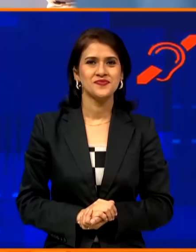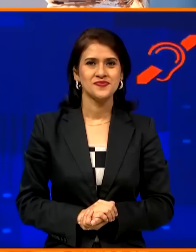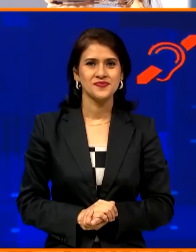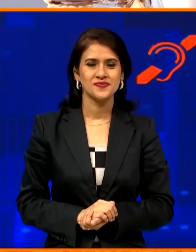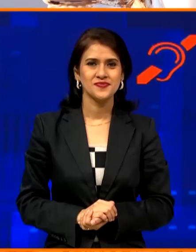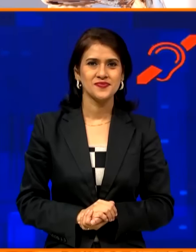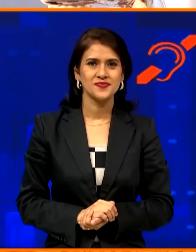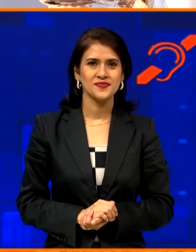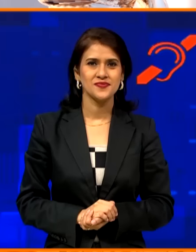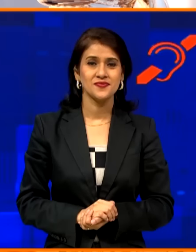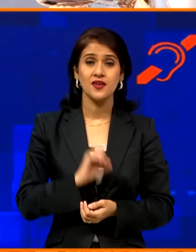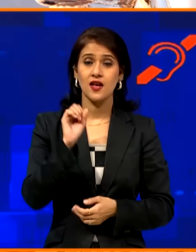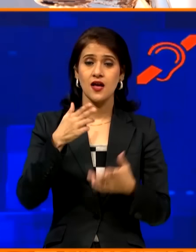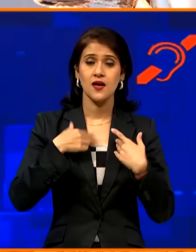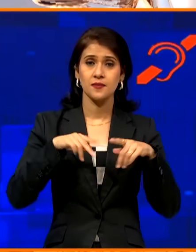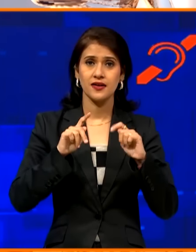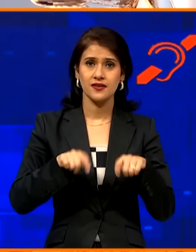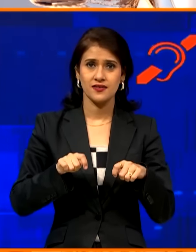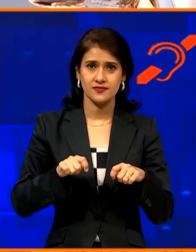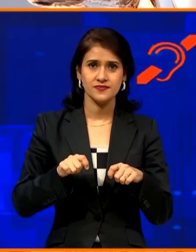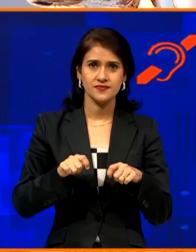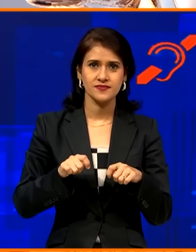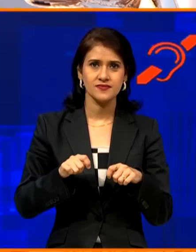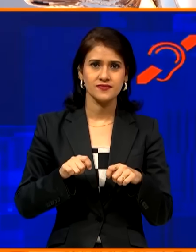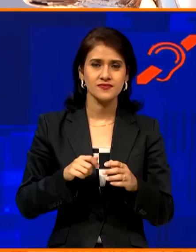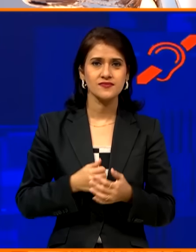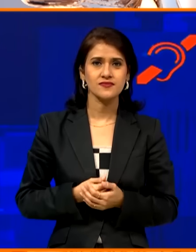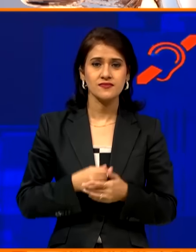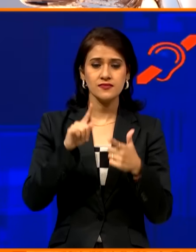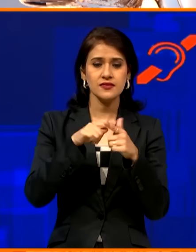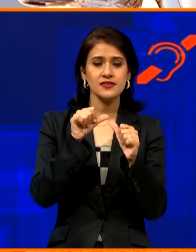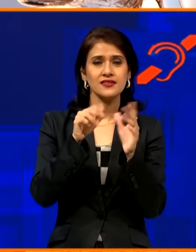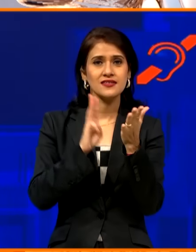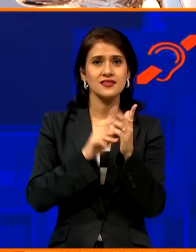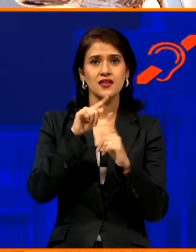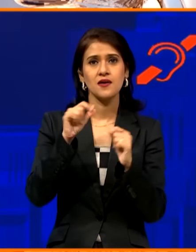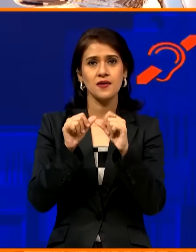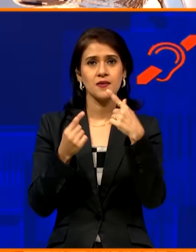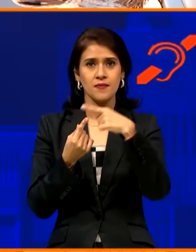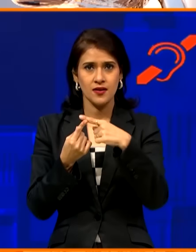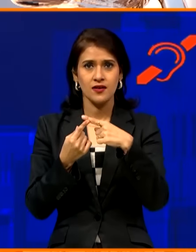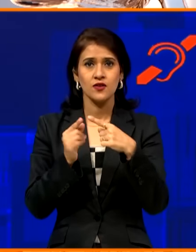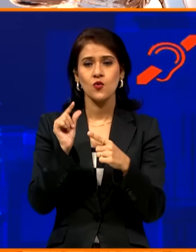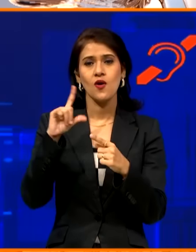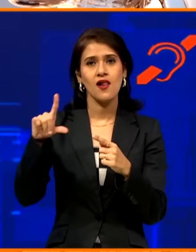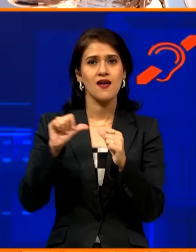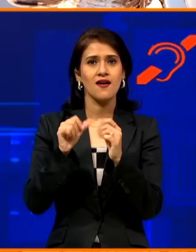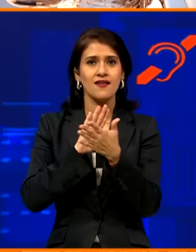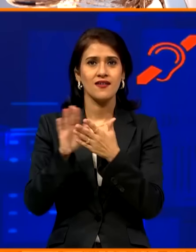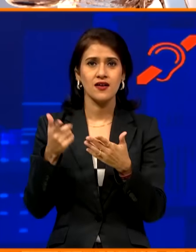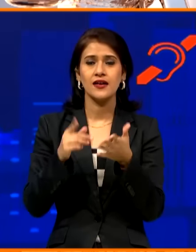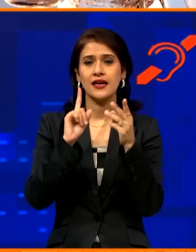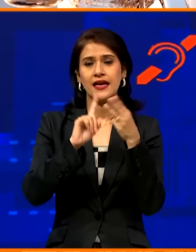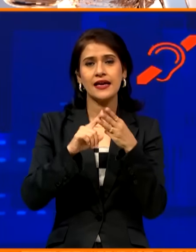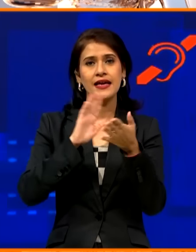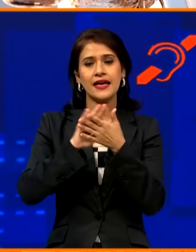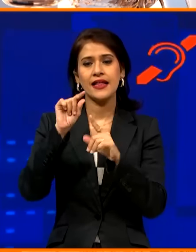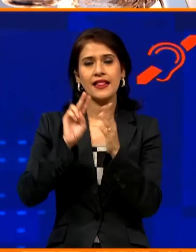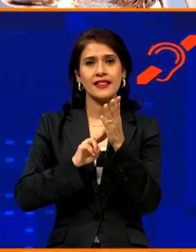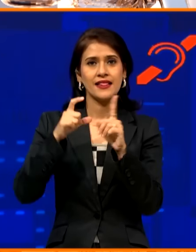इजम आपकी अदालत में जमीयत उलेमा हिंद के प्रेसिडेंट मौलाना महमूद मदनी पर इल्जाम